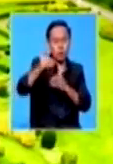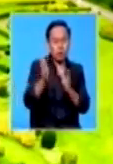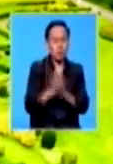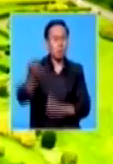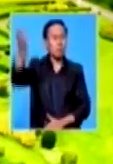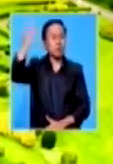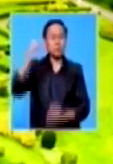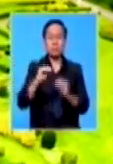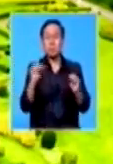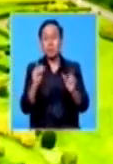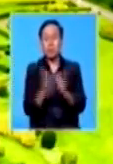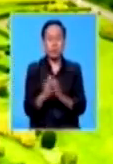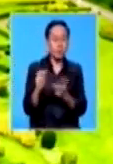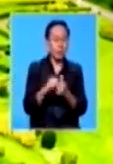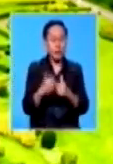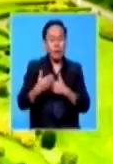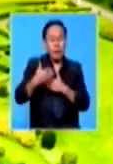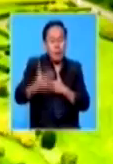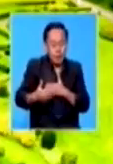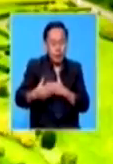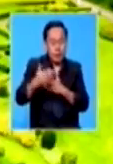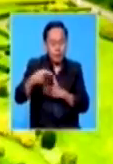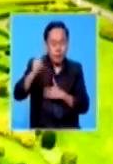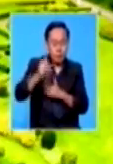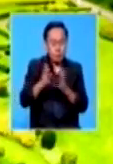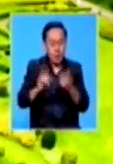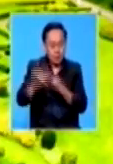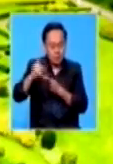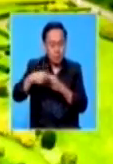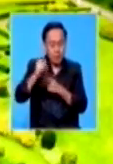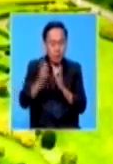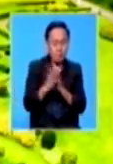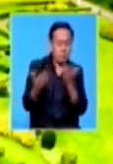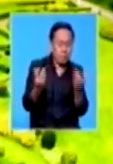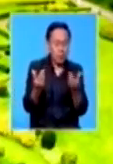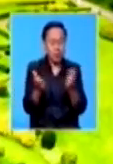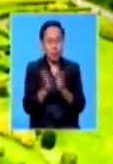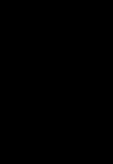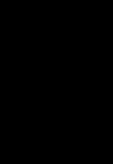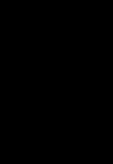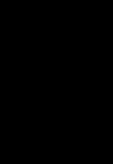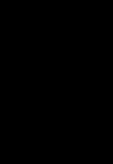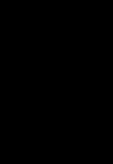มีครับถ้าก็เอาแต่ใกล้ๆตัวนี่แหละได้ประโยชน์มากที่สุดไอ้นี่มากกว่าไอ้นี่มากกว่ามันก็แข่งขันกันอยู่